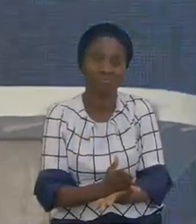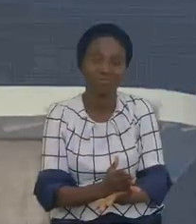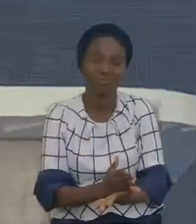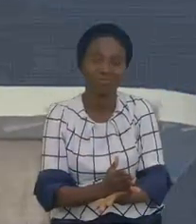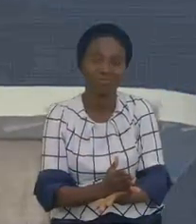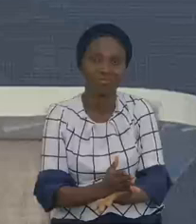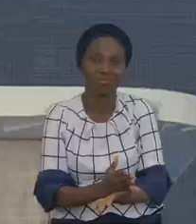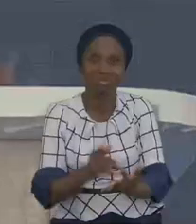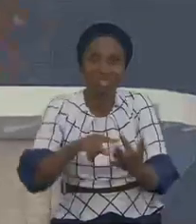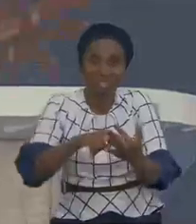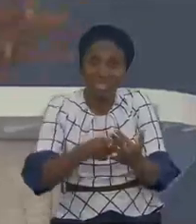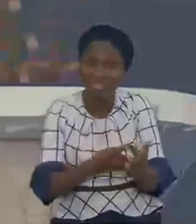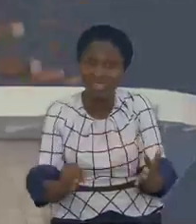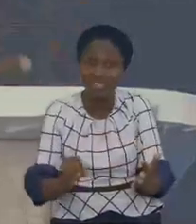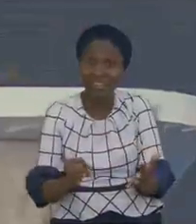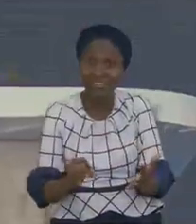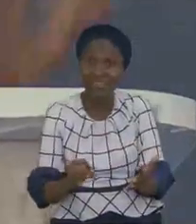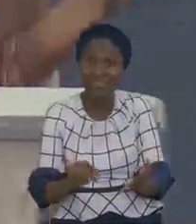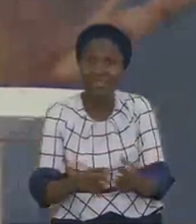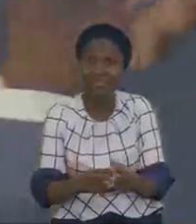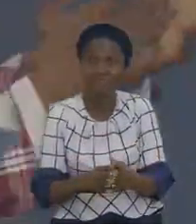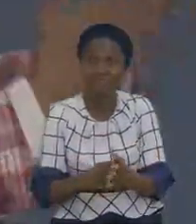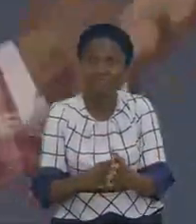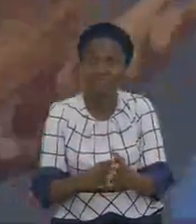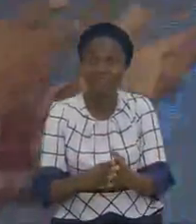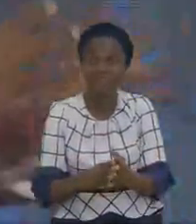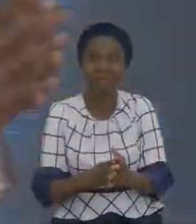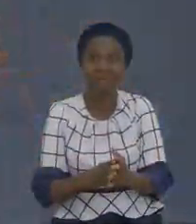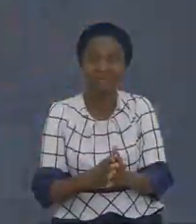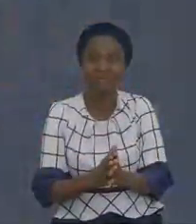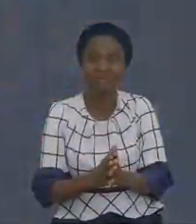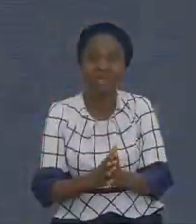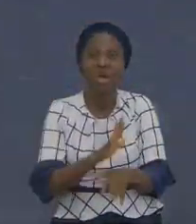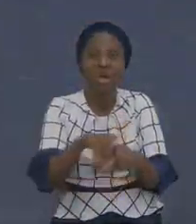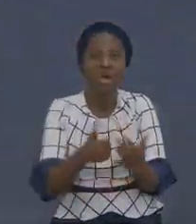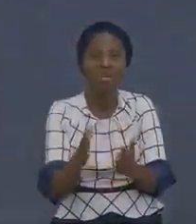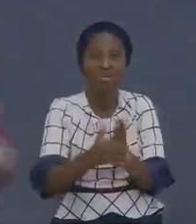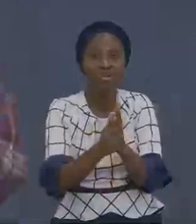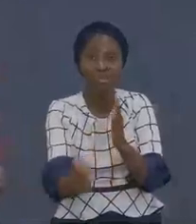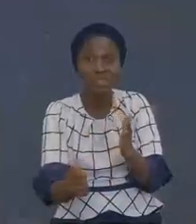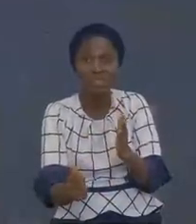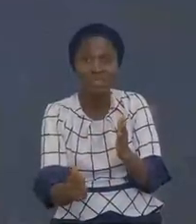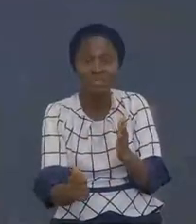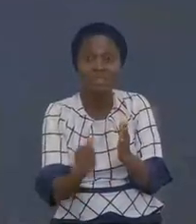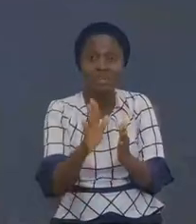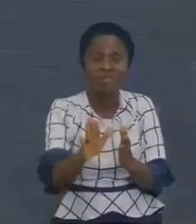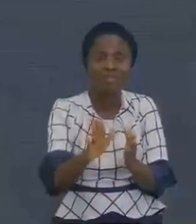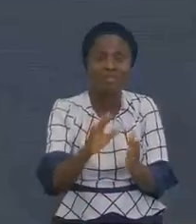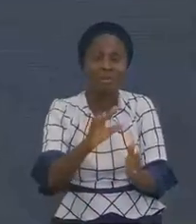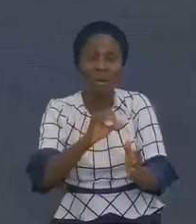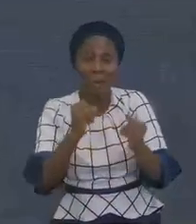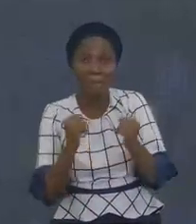Passer toute ta vie, ton énergie, ici par là, tournant en rond et n'allant nulle